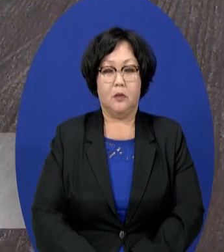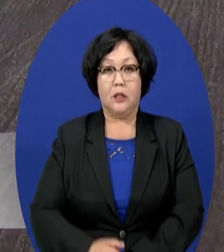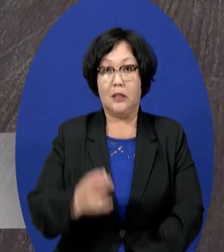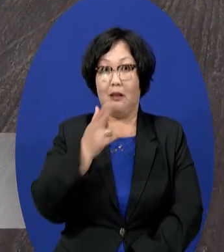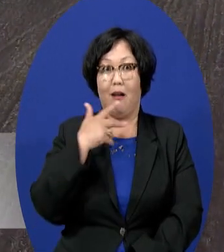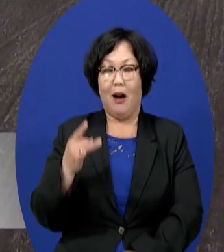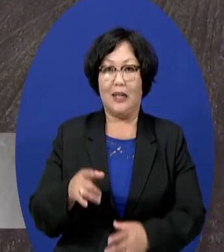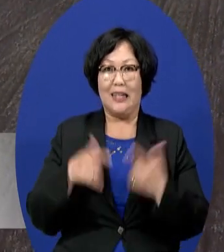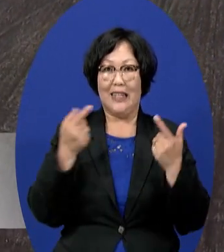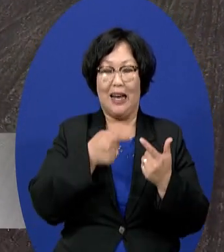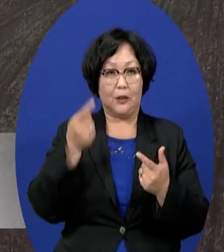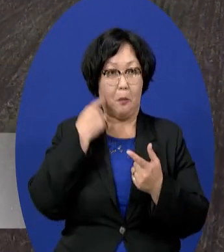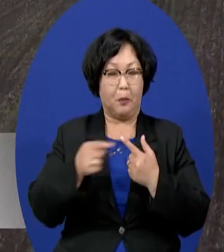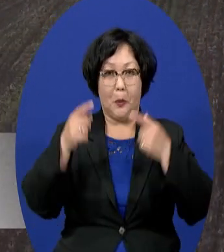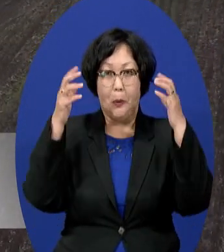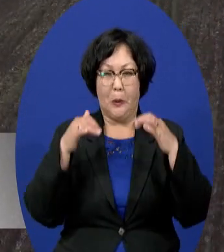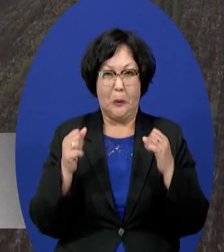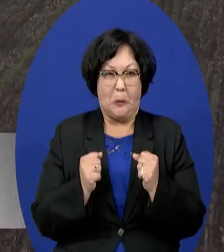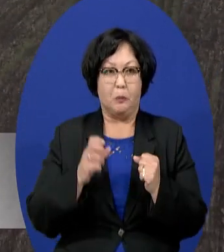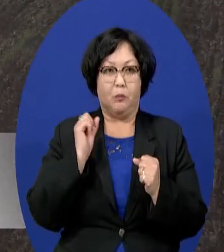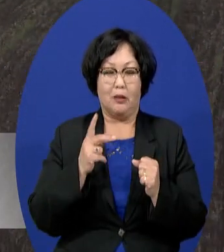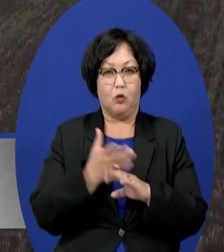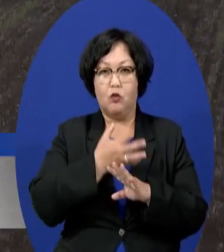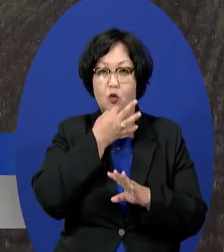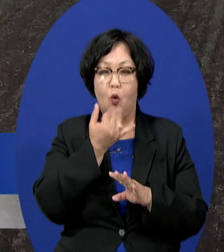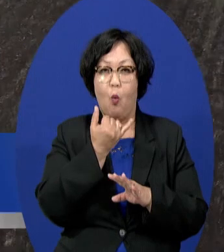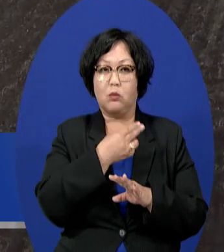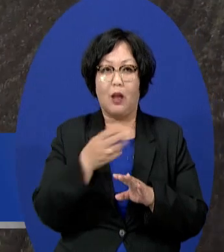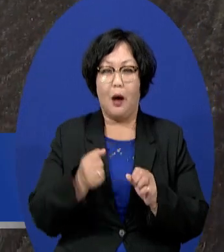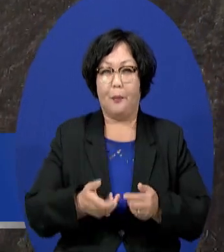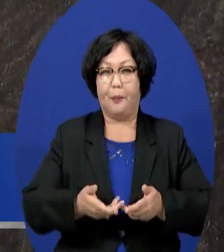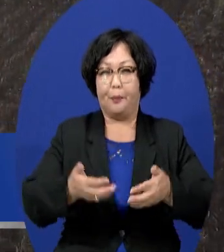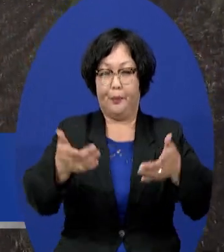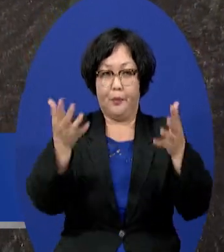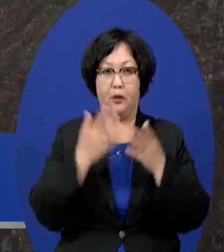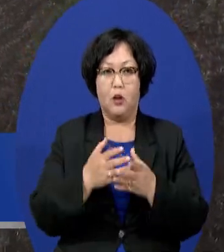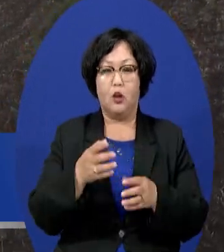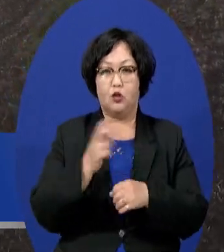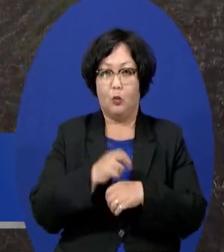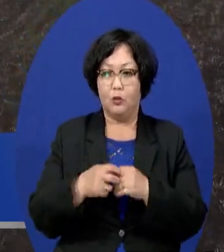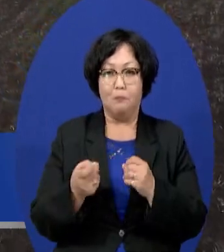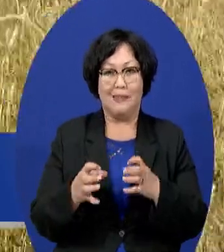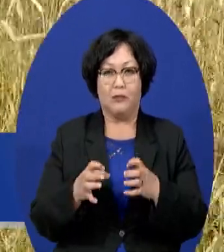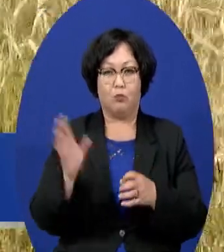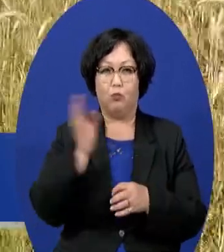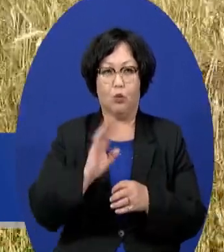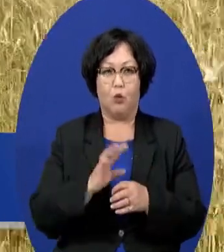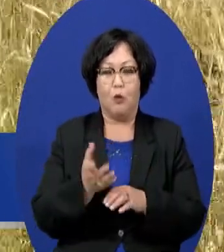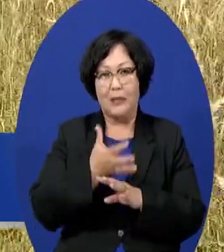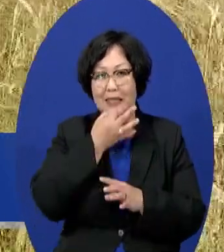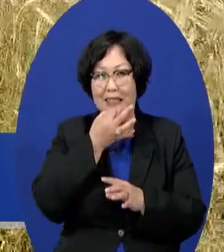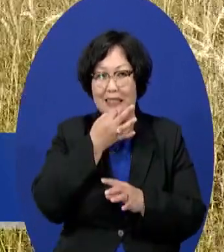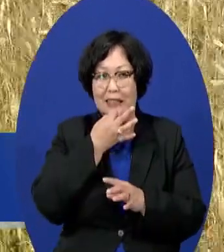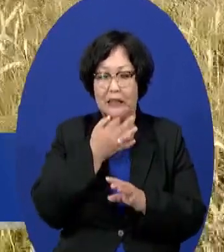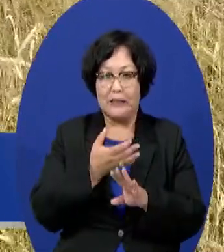цагаагаар зочир хүүтэрснээр ургацаа хамгаалж утаа май тавих, мөн төмс хүнсний ногоог хайрагтахаас хамгаалах хулцлага бэлтгэх зэргээр эрсдлээс сэргийлэх